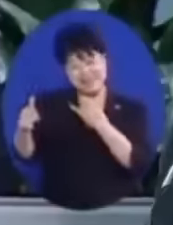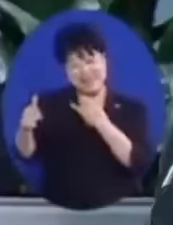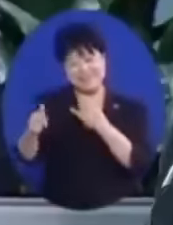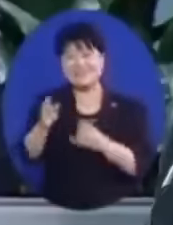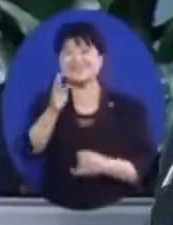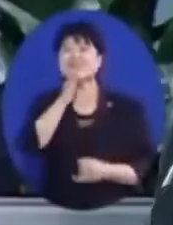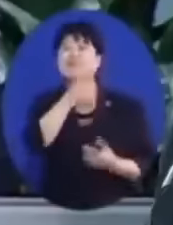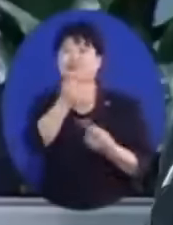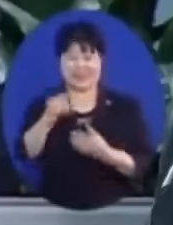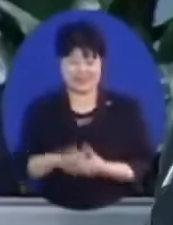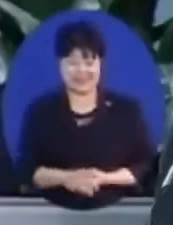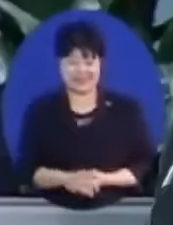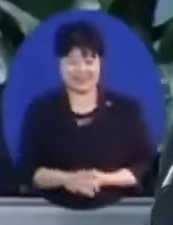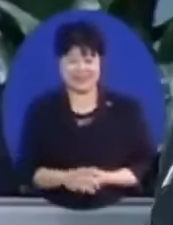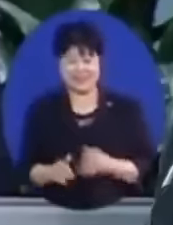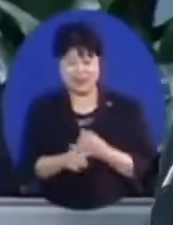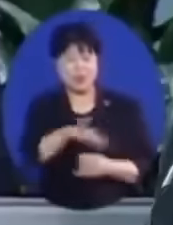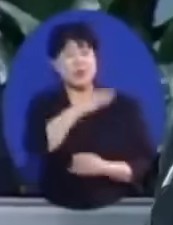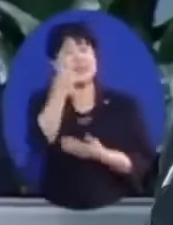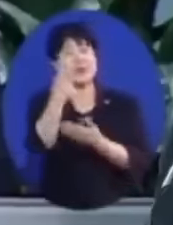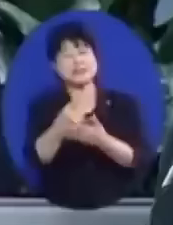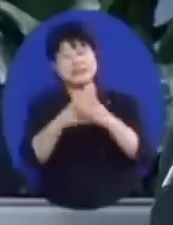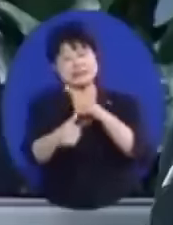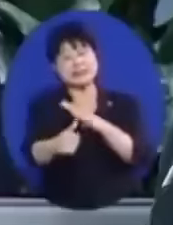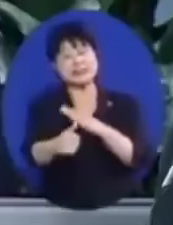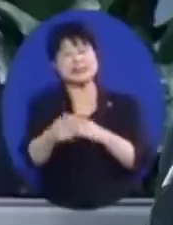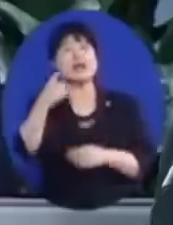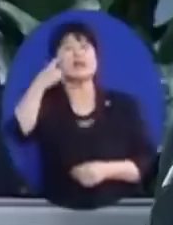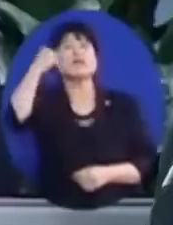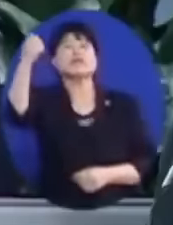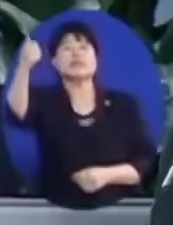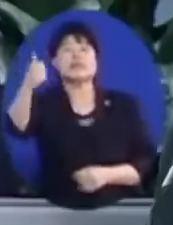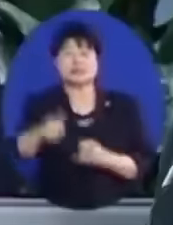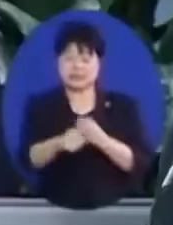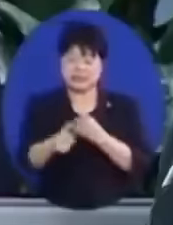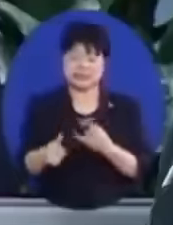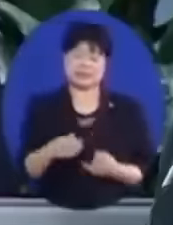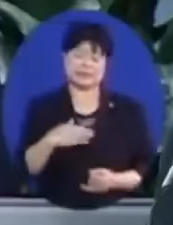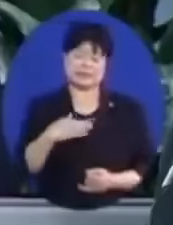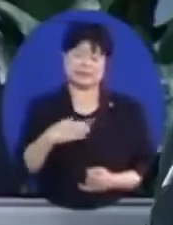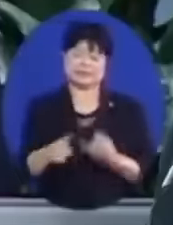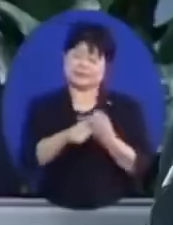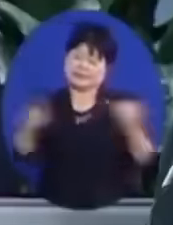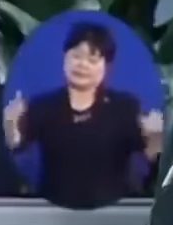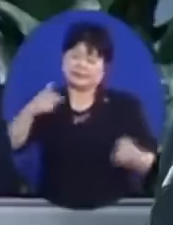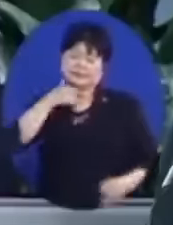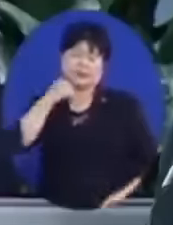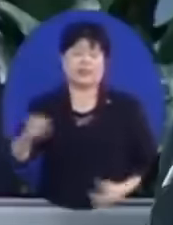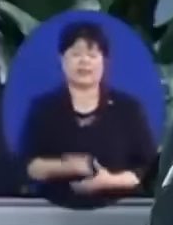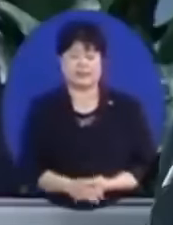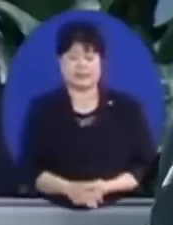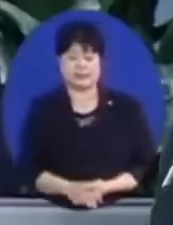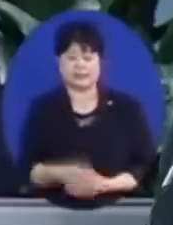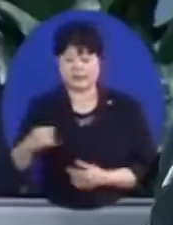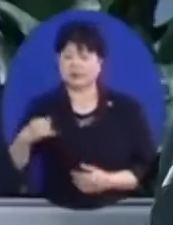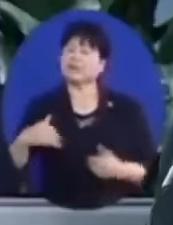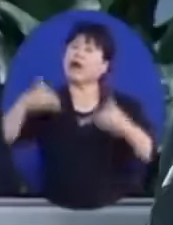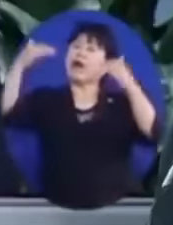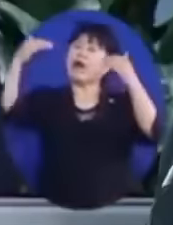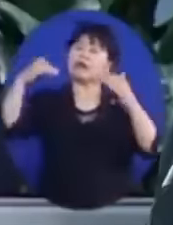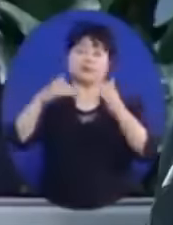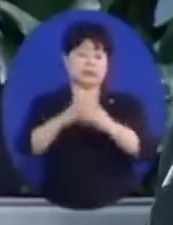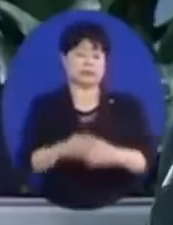하루 제게 찾아와서 이제 목사님 우리 남편하고 이혼을 해도 되겠지요. 자식들 다